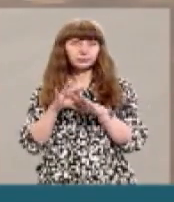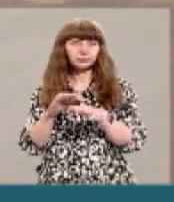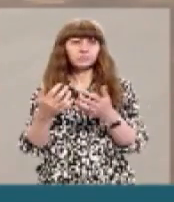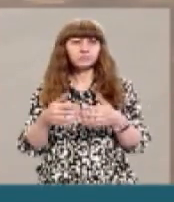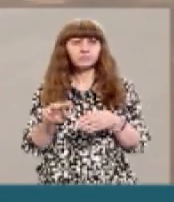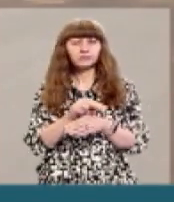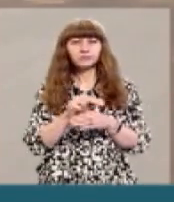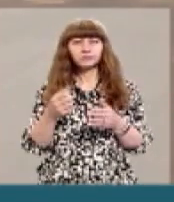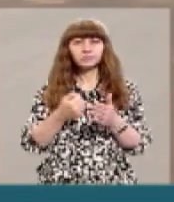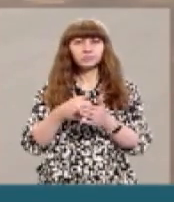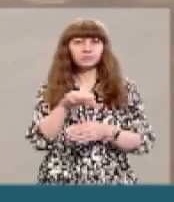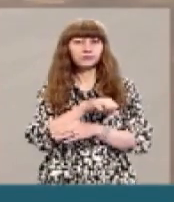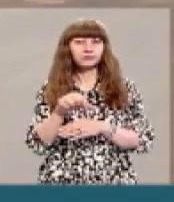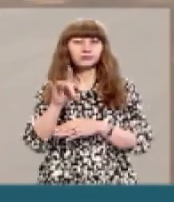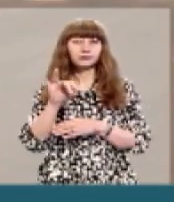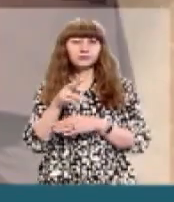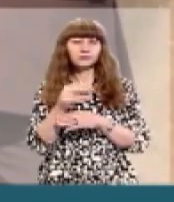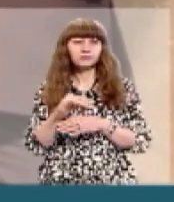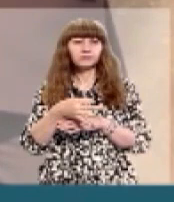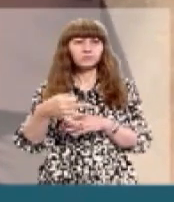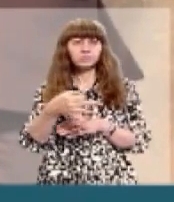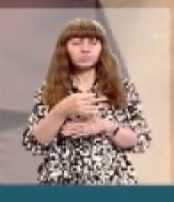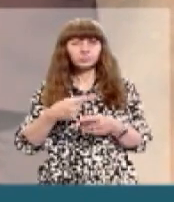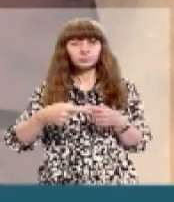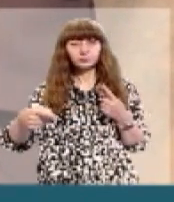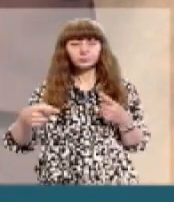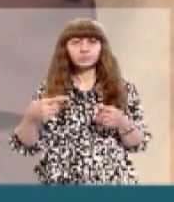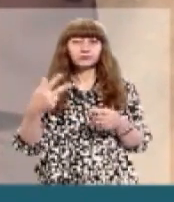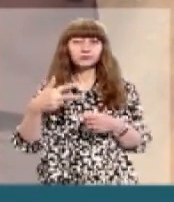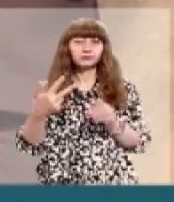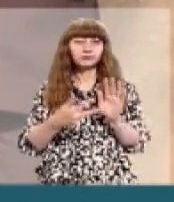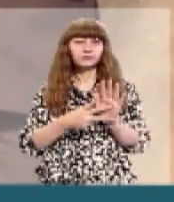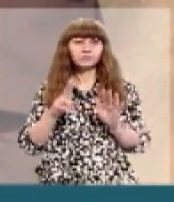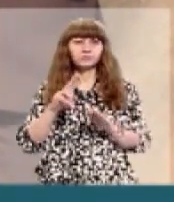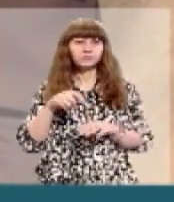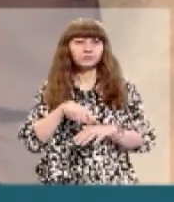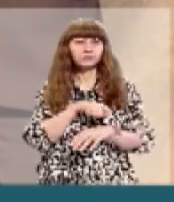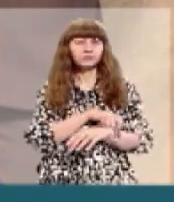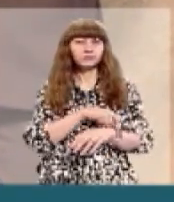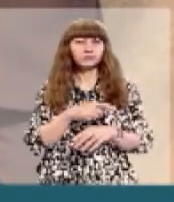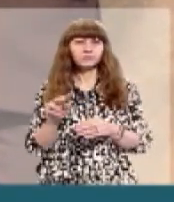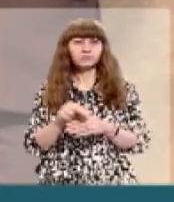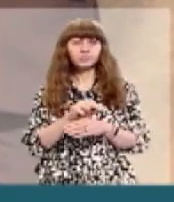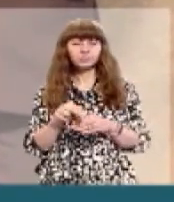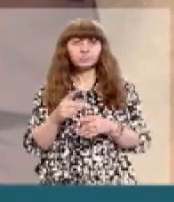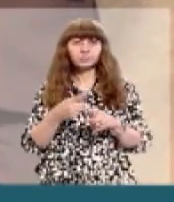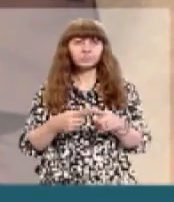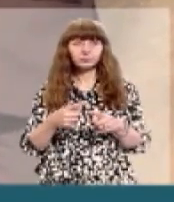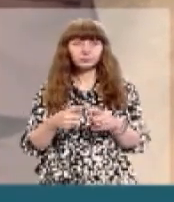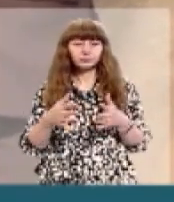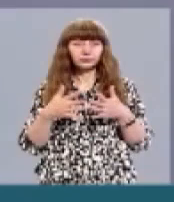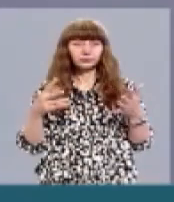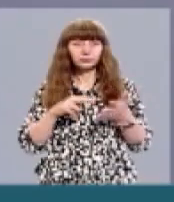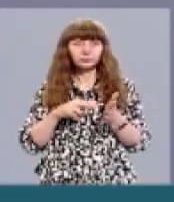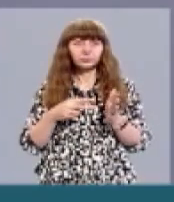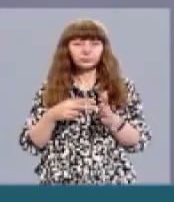средний ремонт трассы до границы с Акмолинской областью. Общая протяженность участка 38 километров. Реконструкция отрезка пути является частью